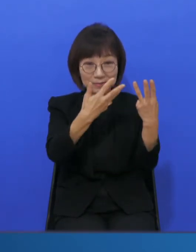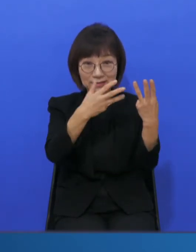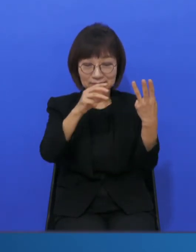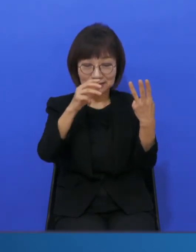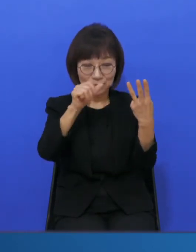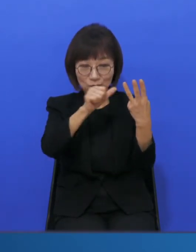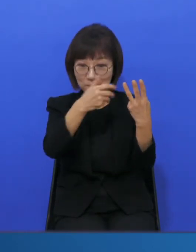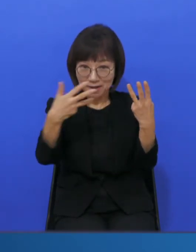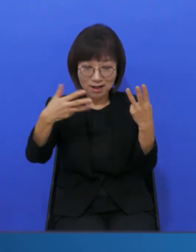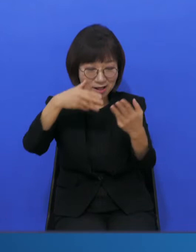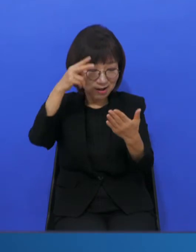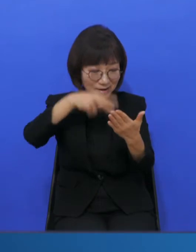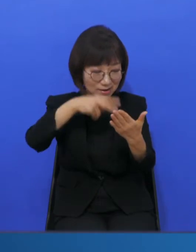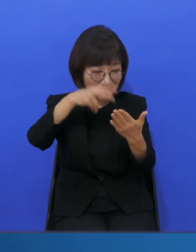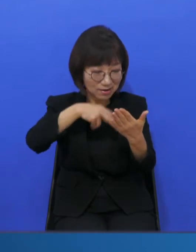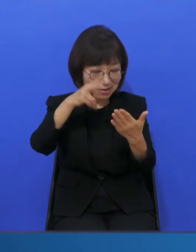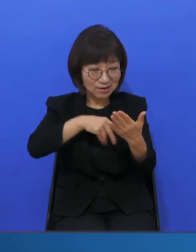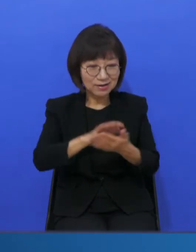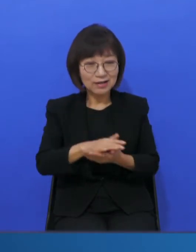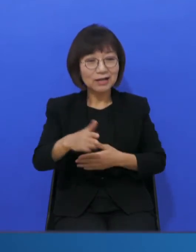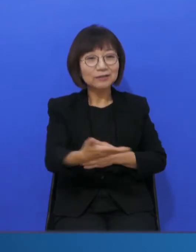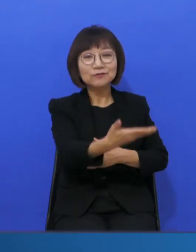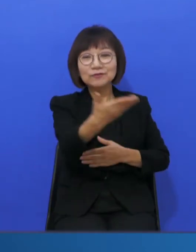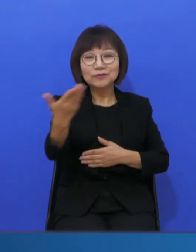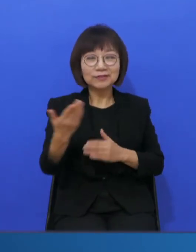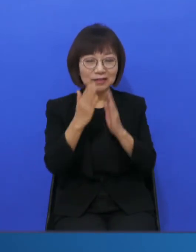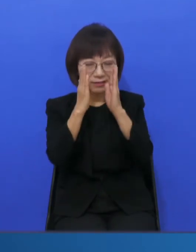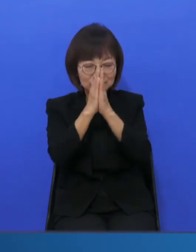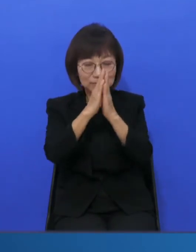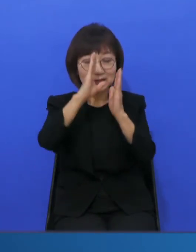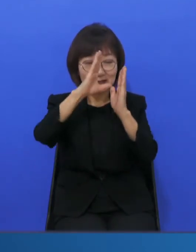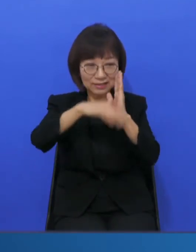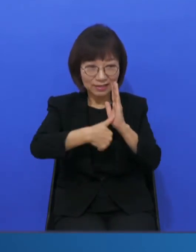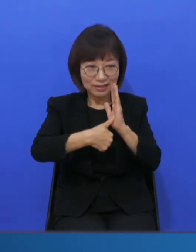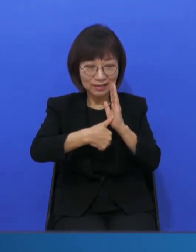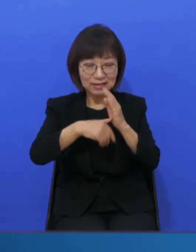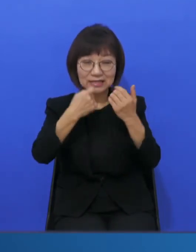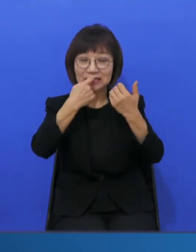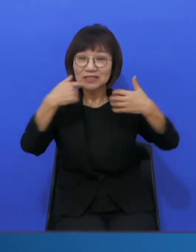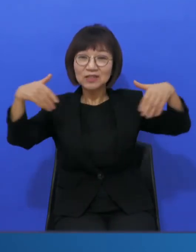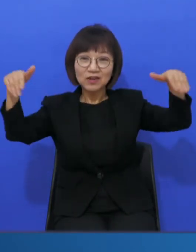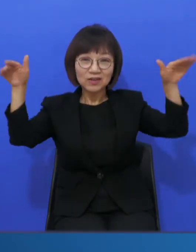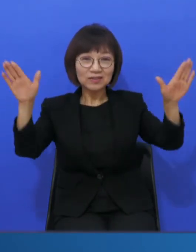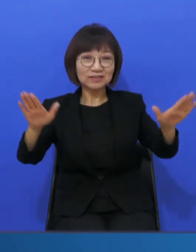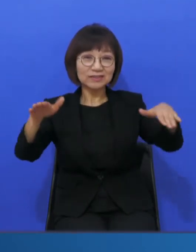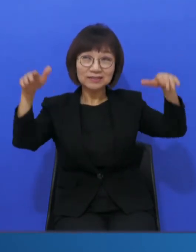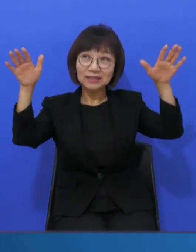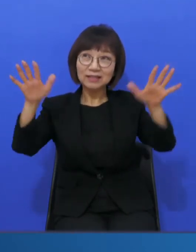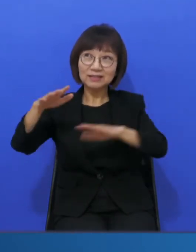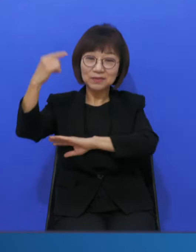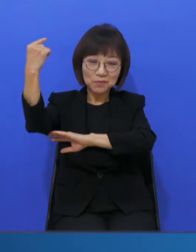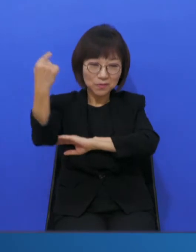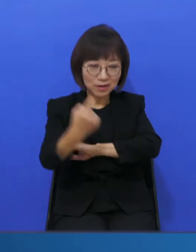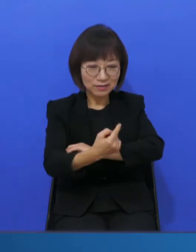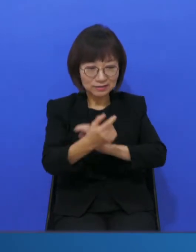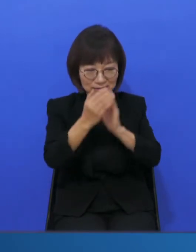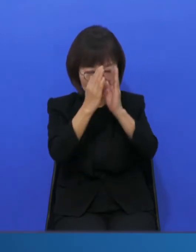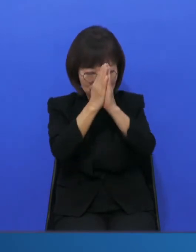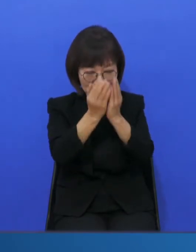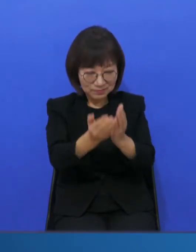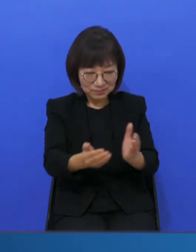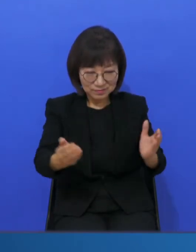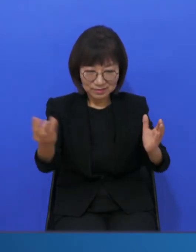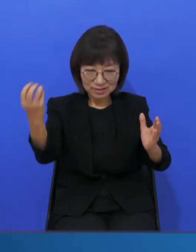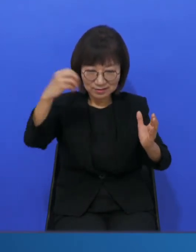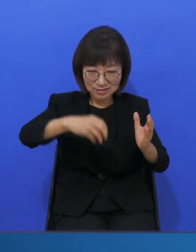기도를 전부 누가 받아가냐 천사가 다 심부름을 다 하는 And so we see in John, he has an illusion in Revelation chapter 3, and he